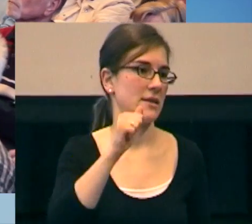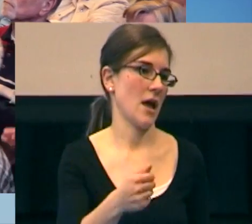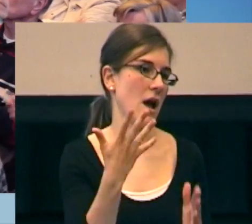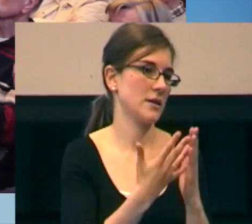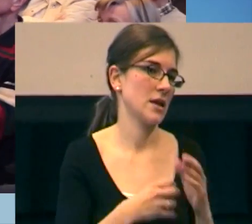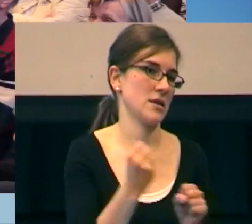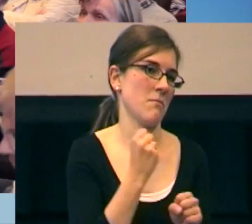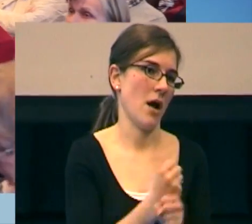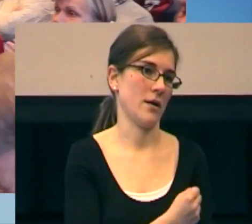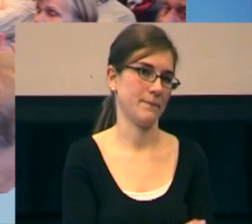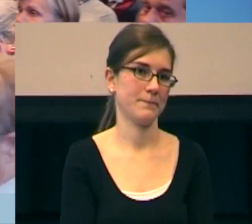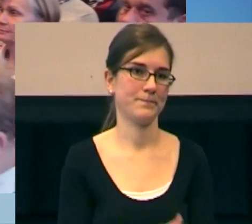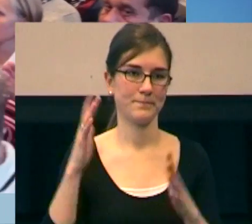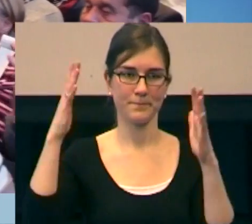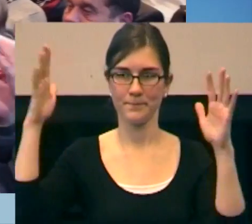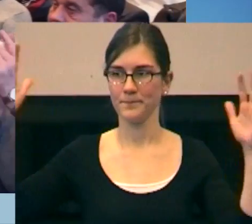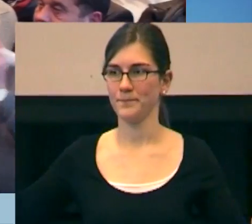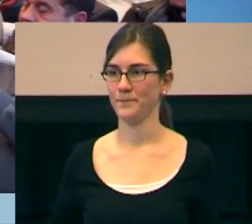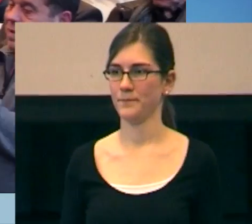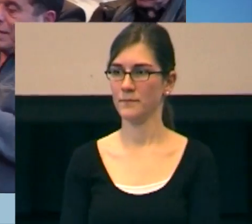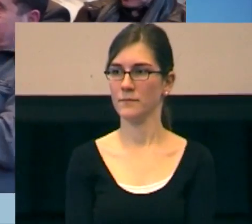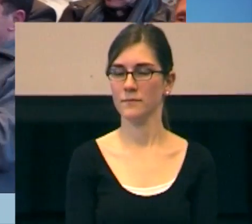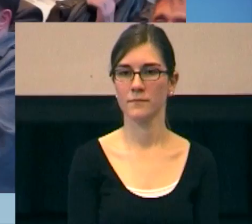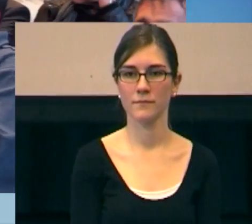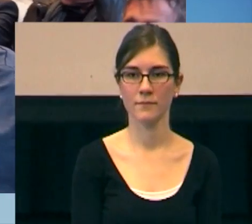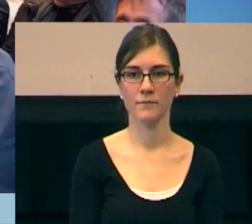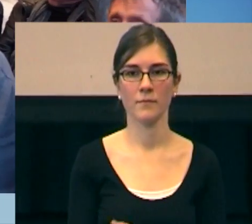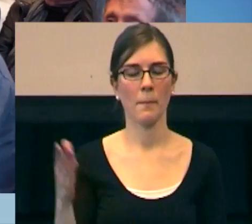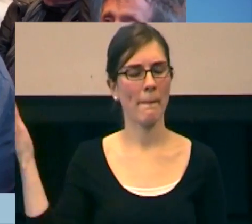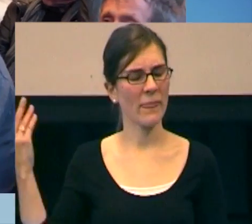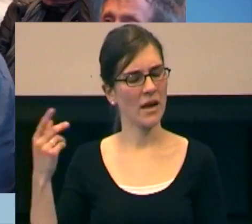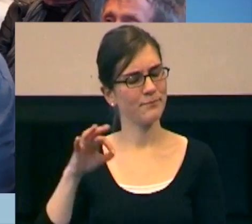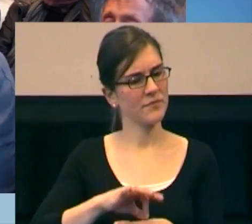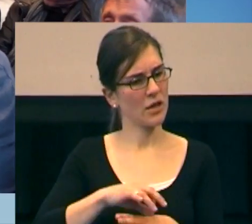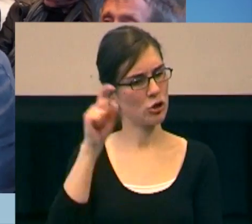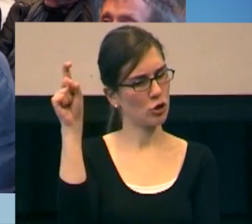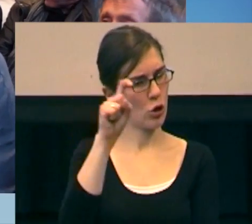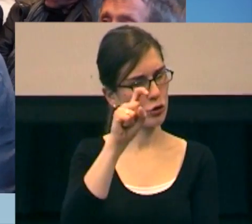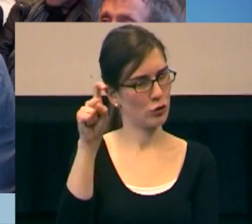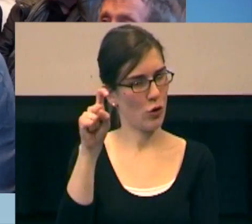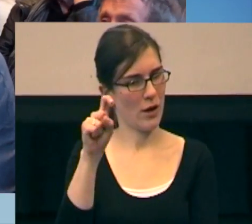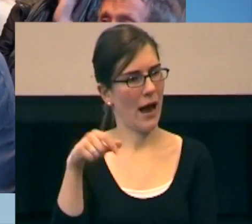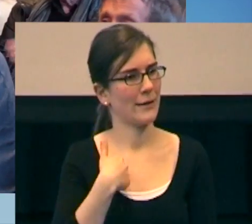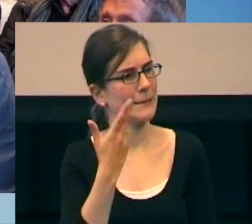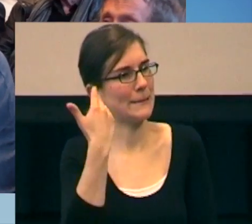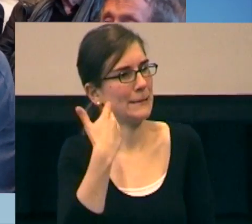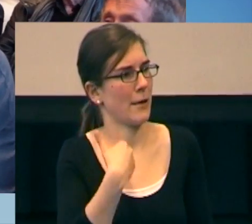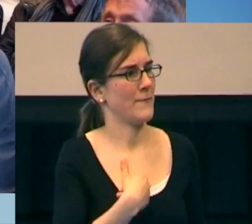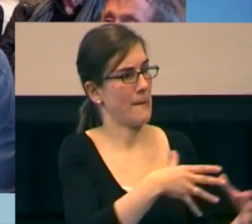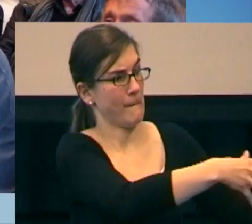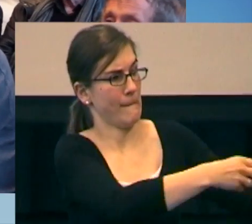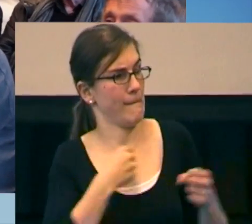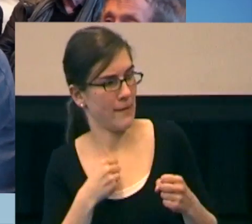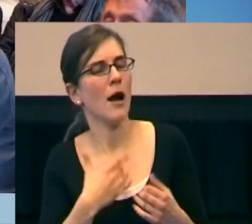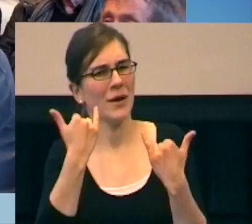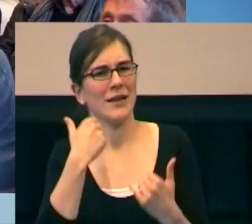waren recht eindringliche Worte Herr Dr. Kran ich habe Sie vorhin so charmant vom Rednerpult gezerrt jetzt